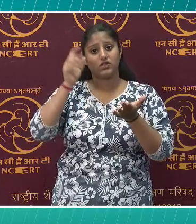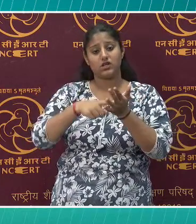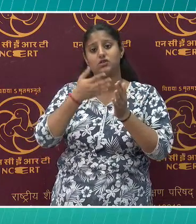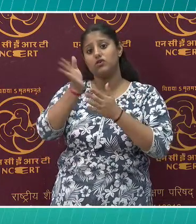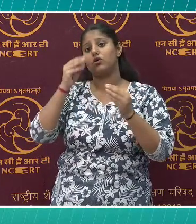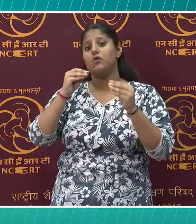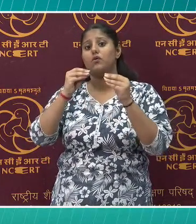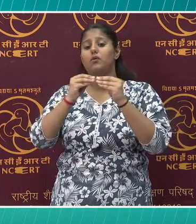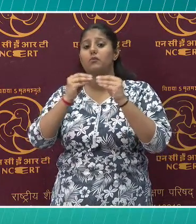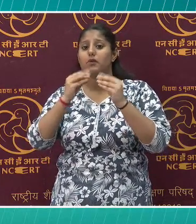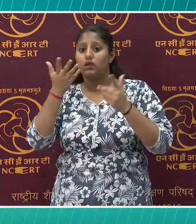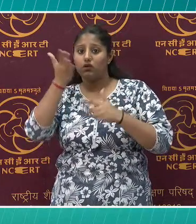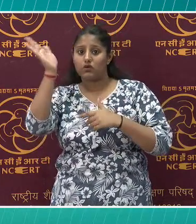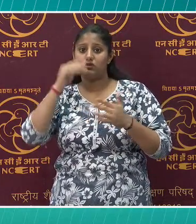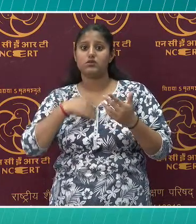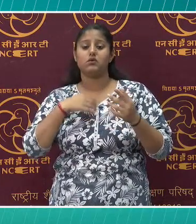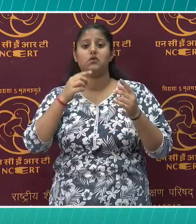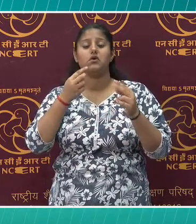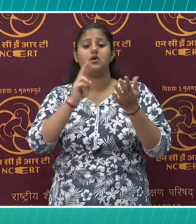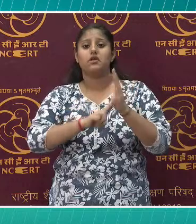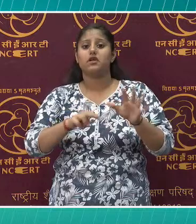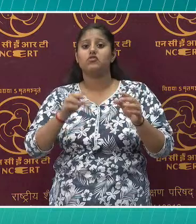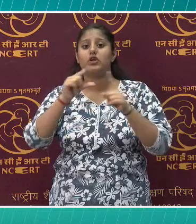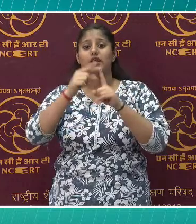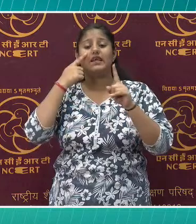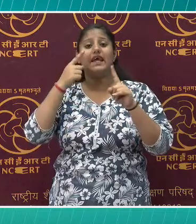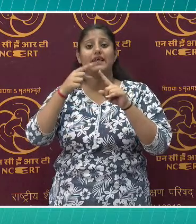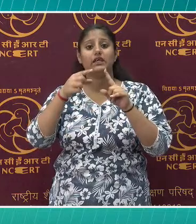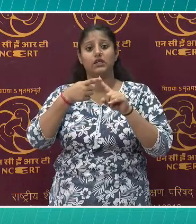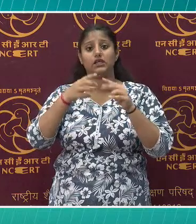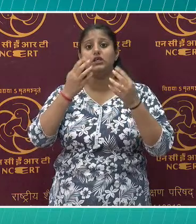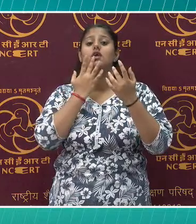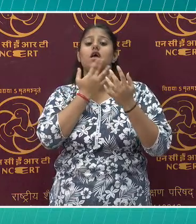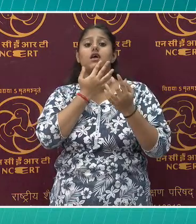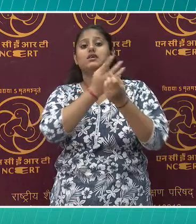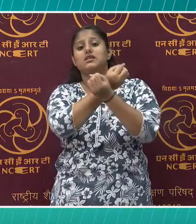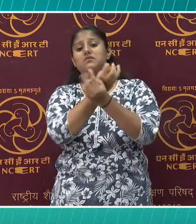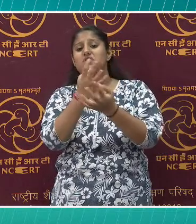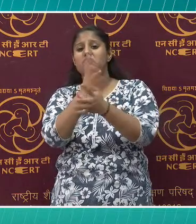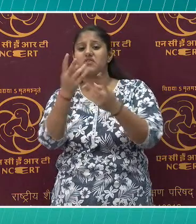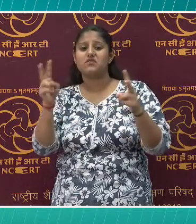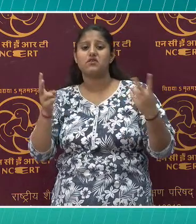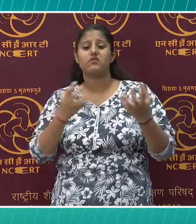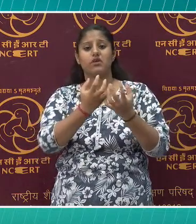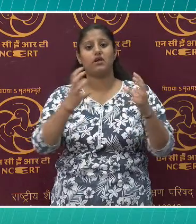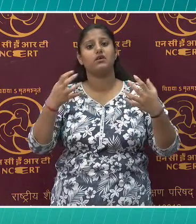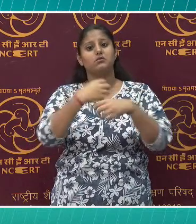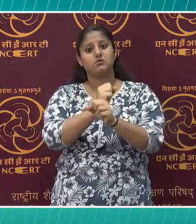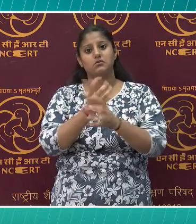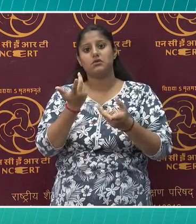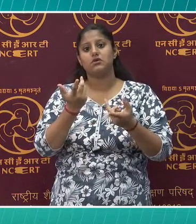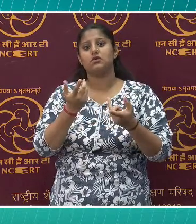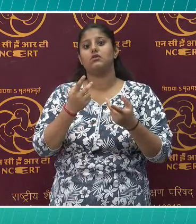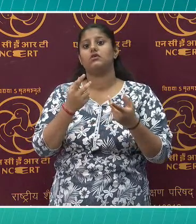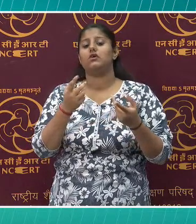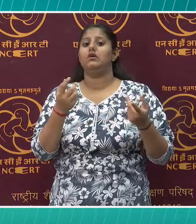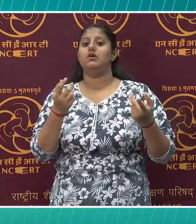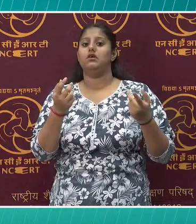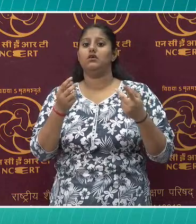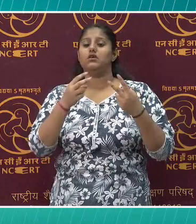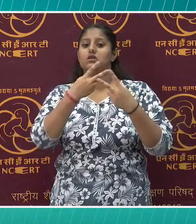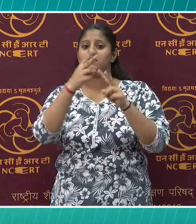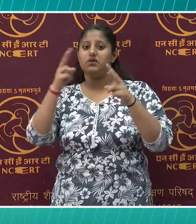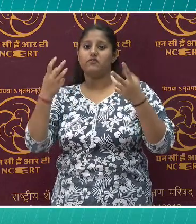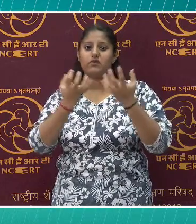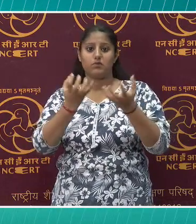चले जाएंगे, वो natural dye colors से, natural चीज़ों से कितने सारा कुछ बनाते हैं. Also use of different surfaces and